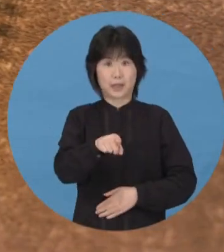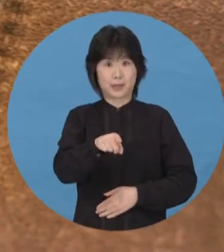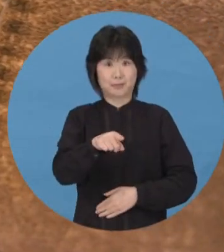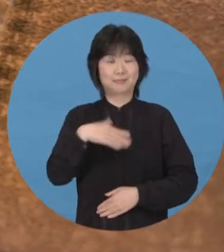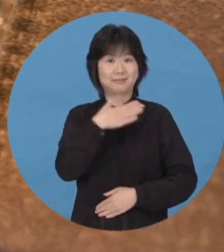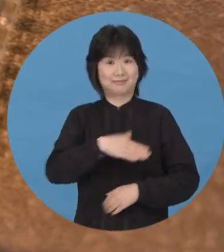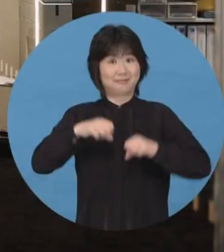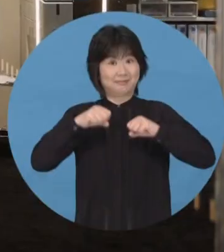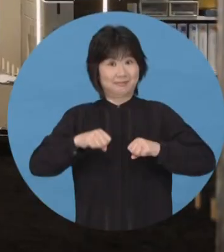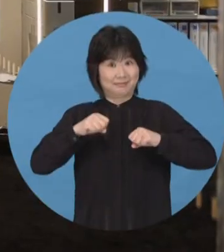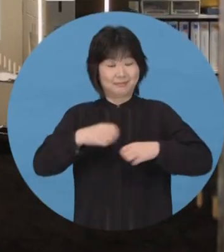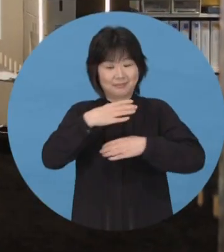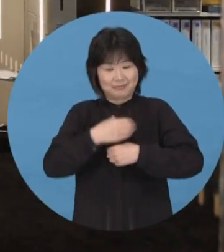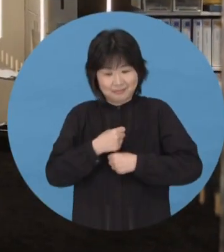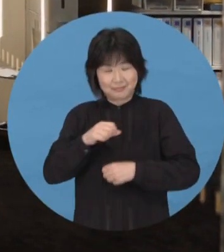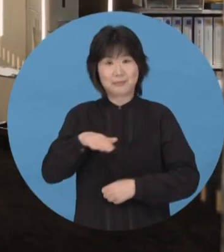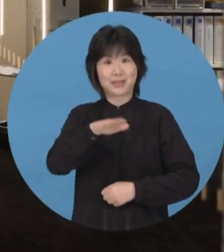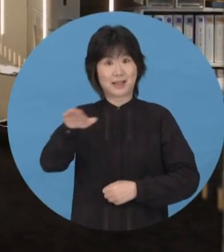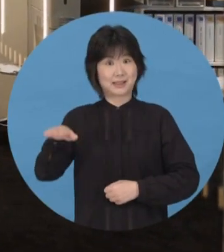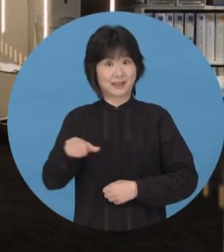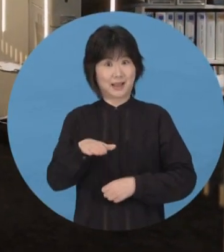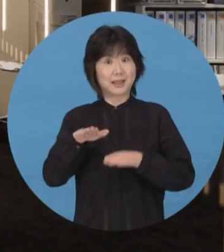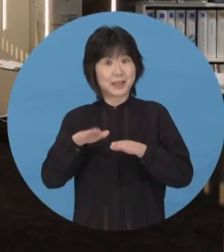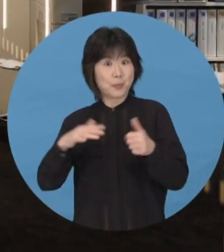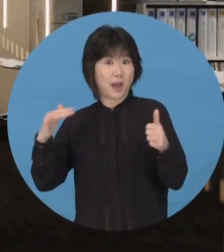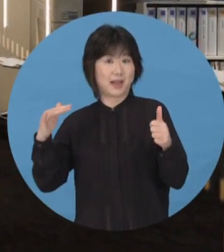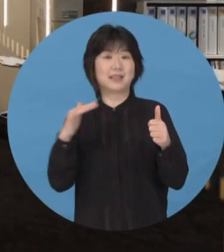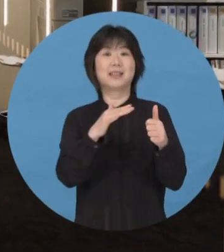志向が高まっているのでとても人気があります。